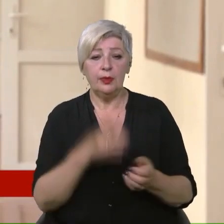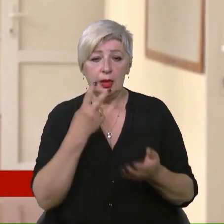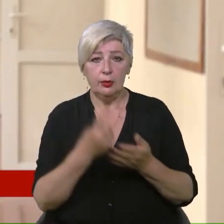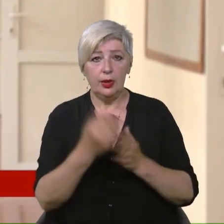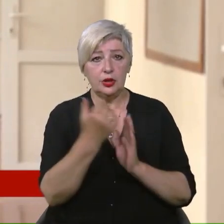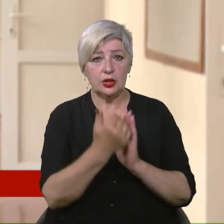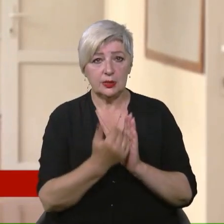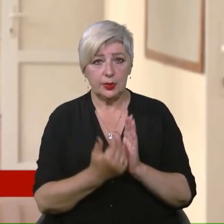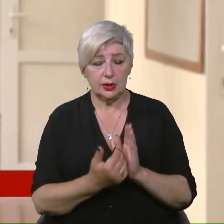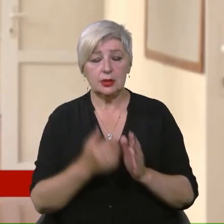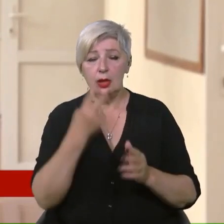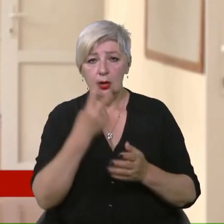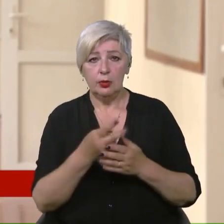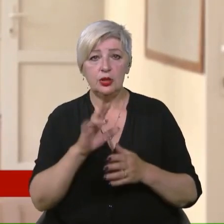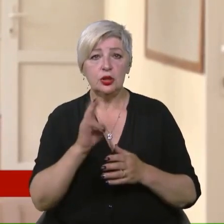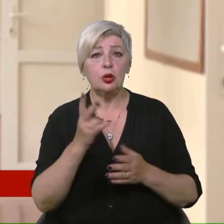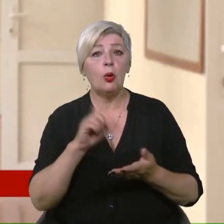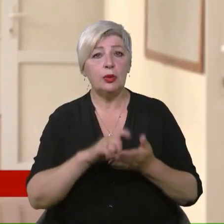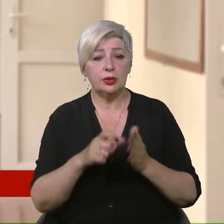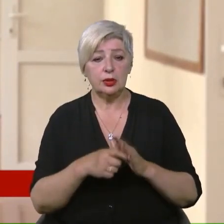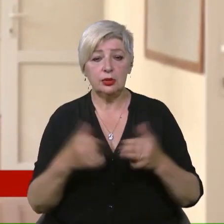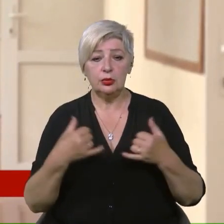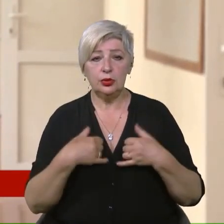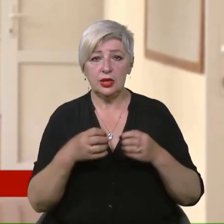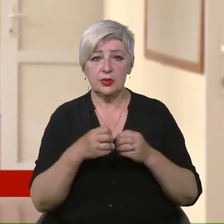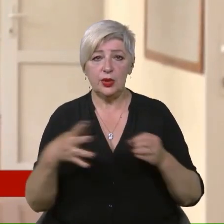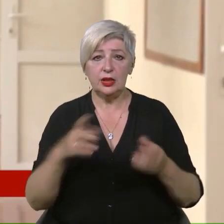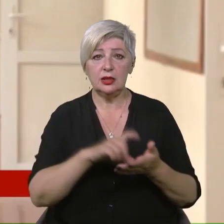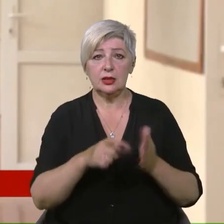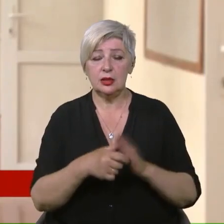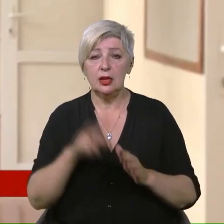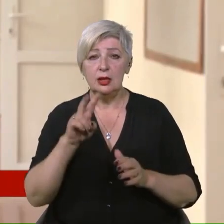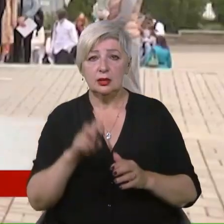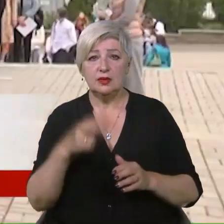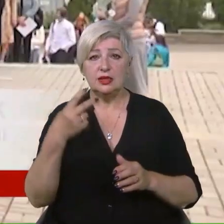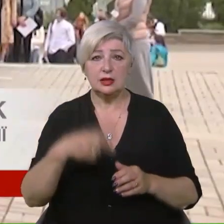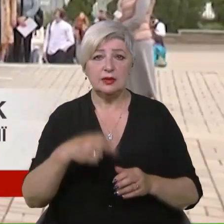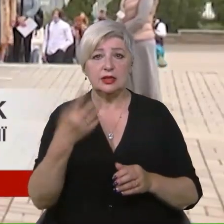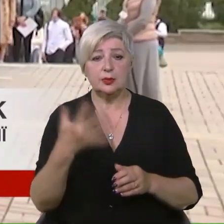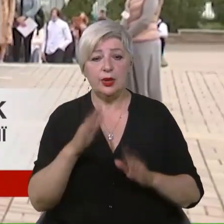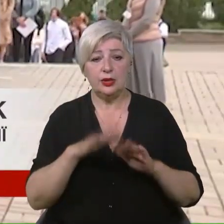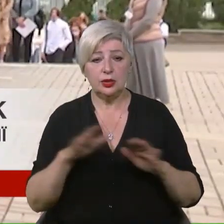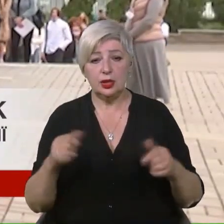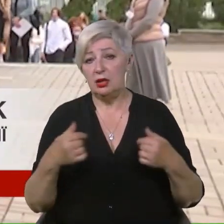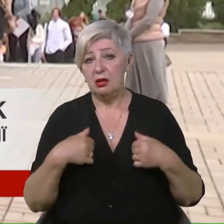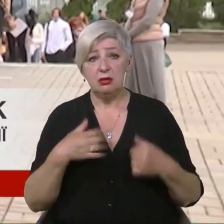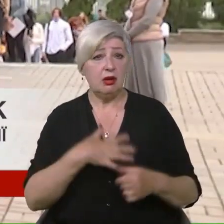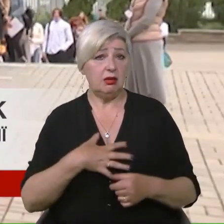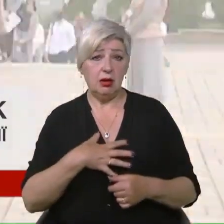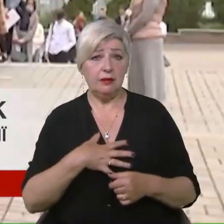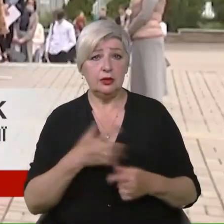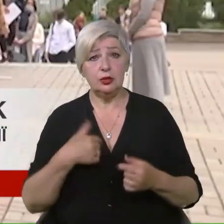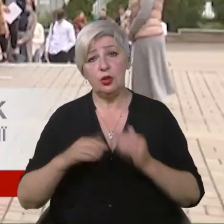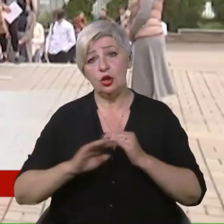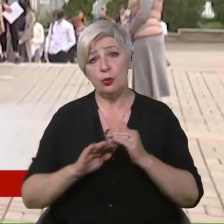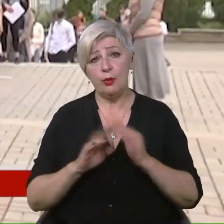список, бачить номер аудиторії. У нас 15 аудиторій, 225 дітей. Ну, я, в принципі, не хвилююся. Мені допомагали вчителі.